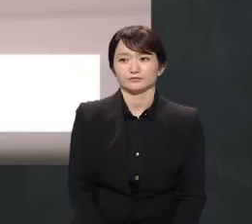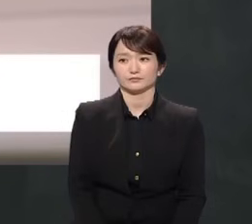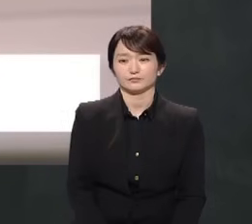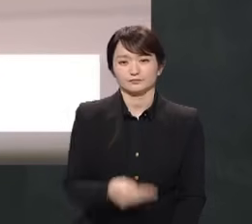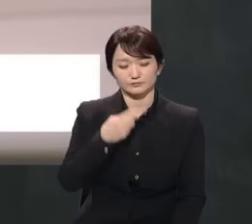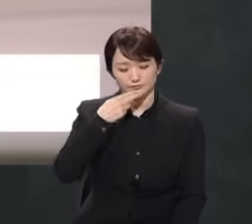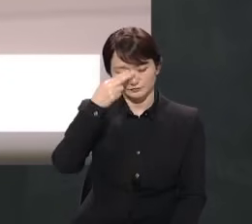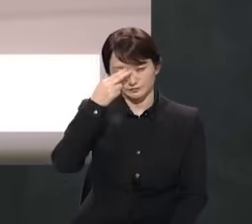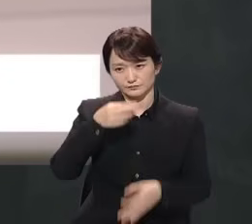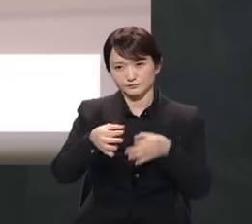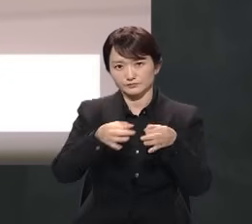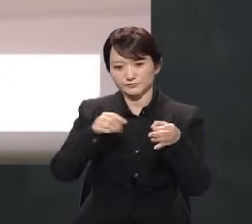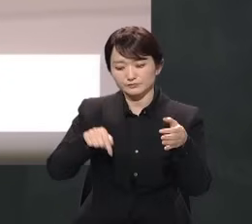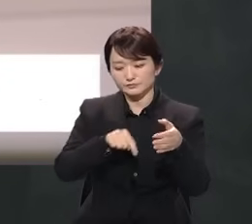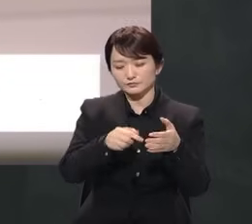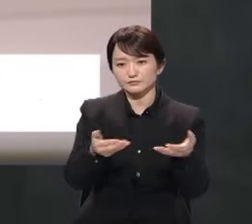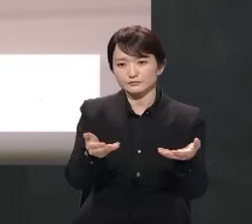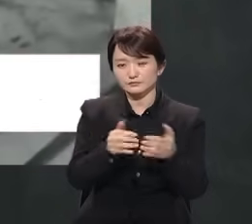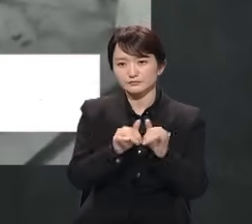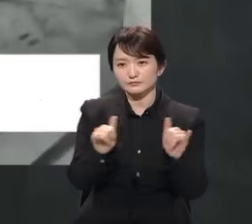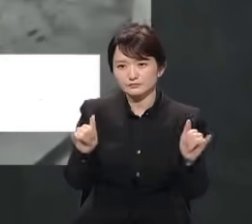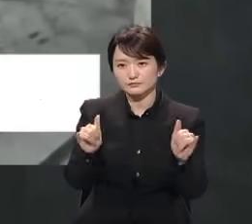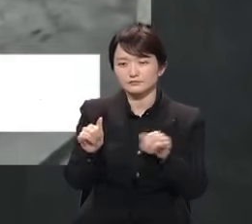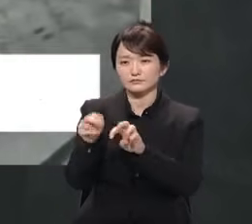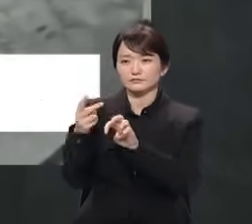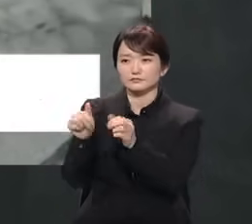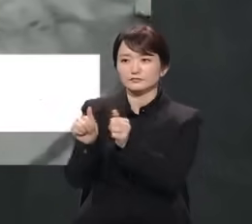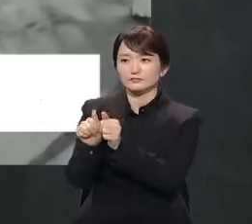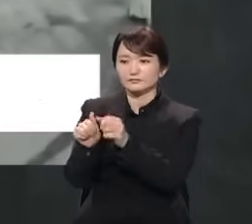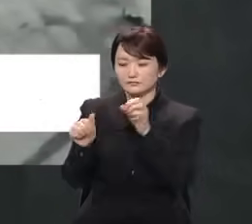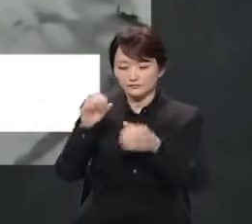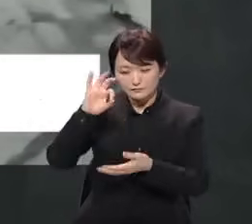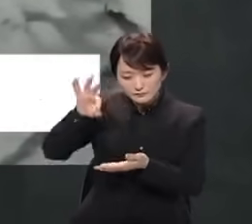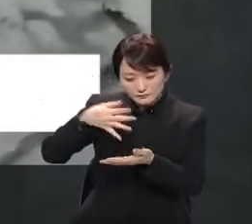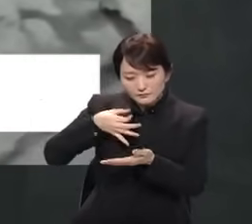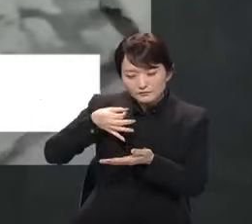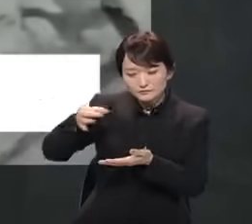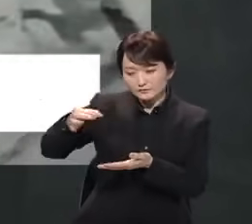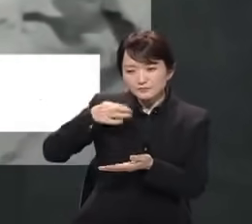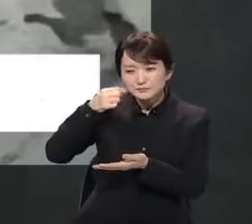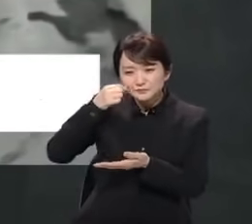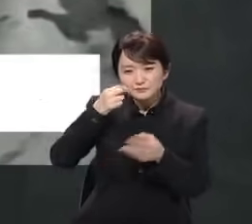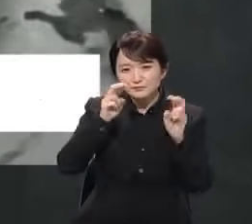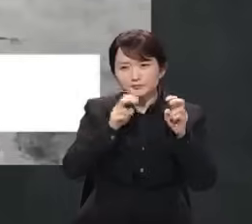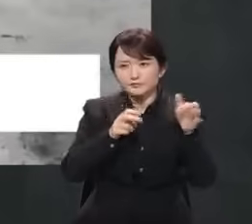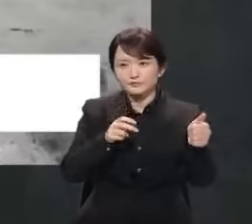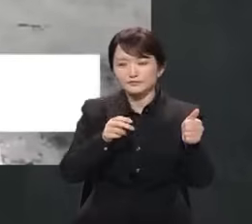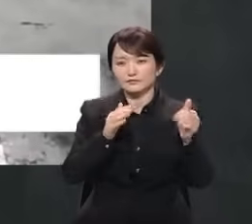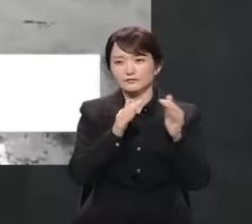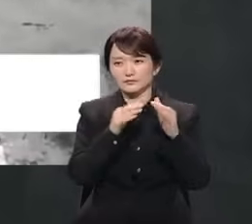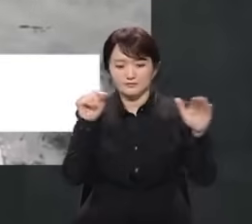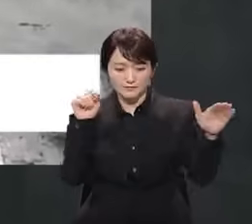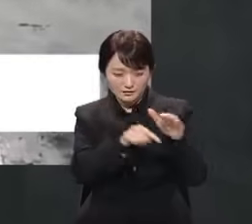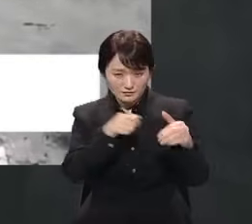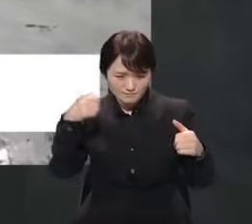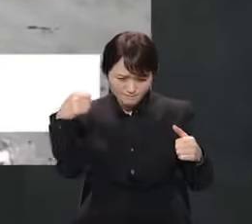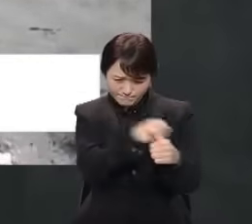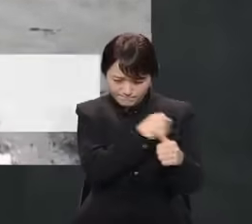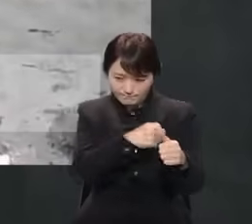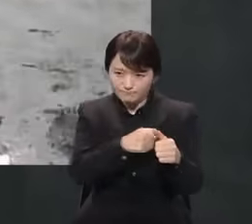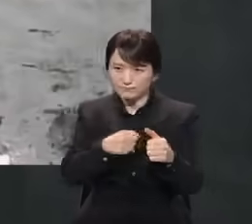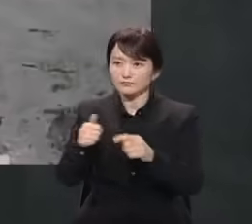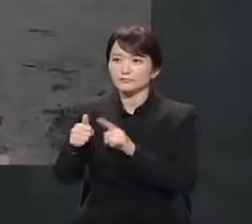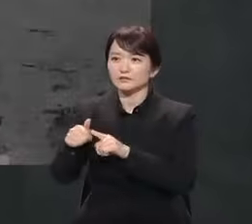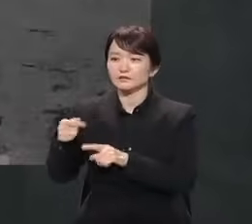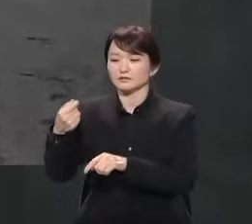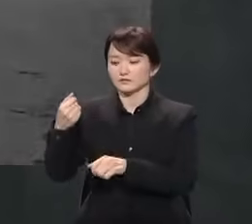주점에서 일하던 30대 남성이 월급을 받지 못했다며 사장 집까지 찾아가 폭행했습니다. 남성은 둔기까지 챙긴